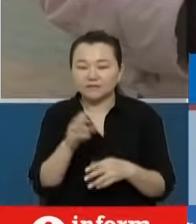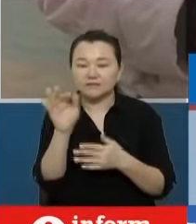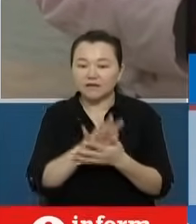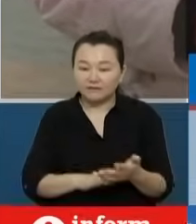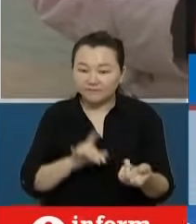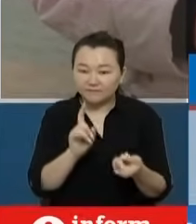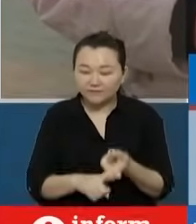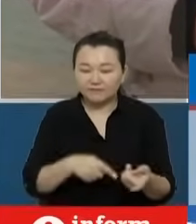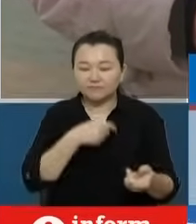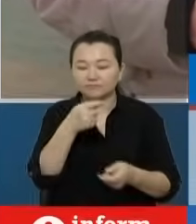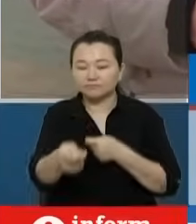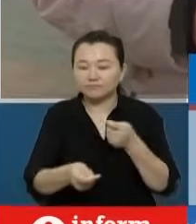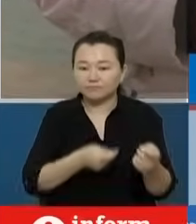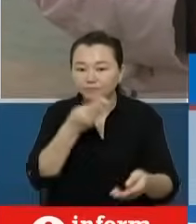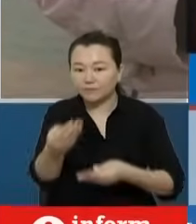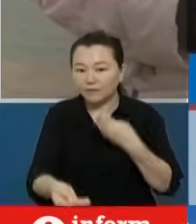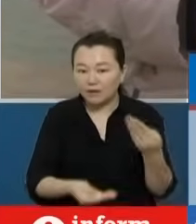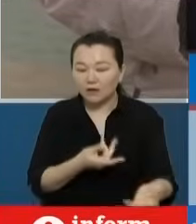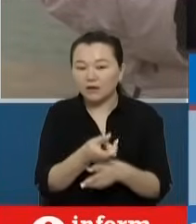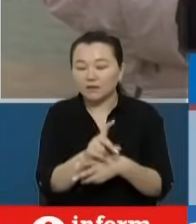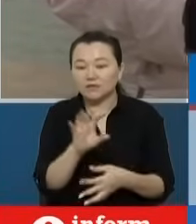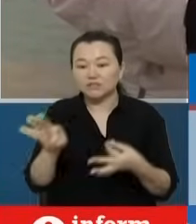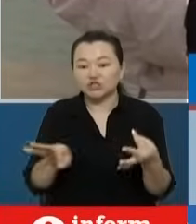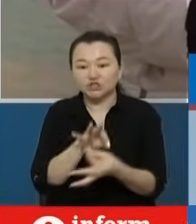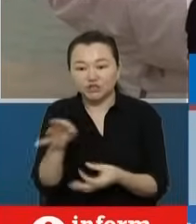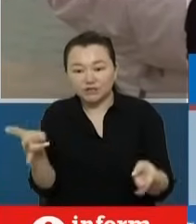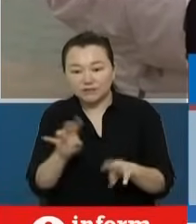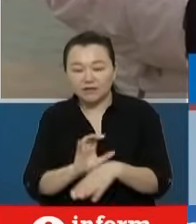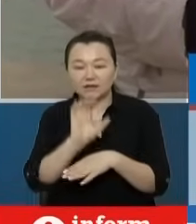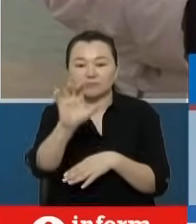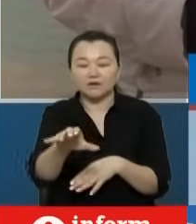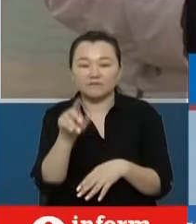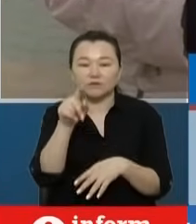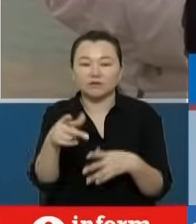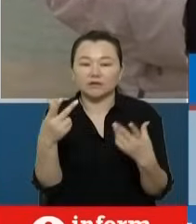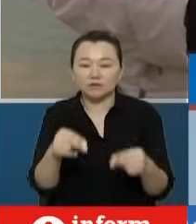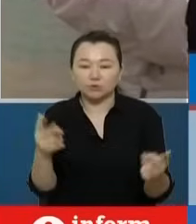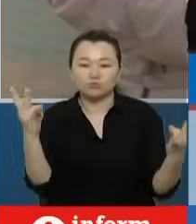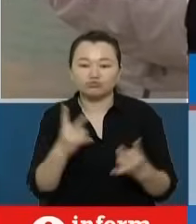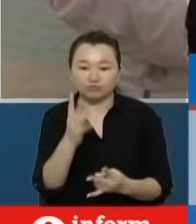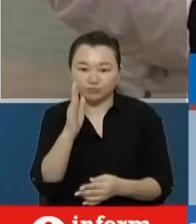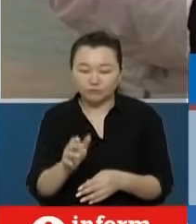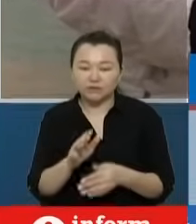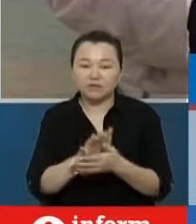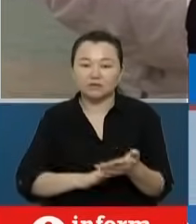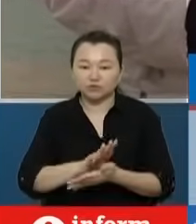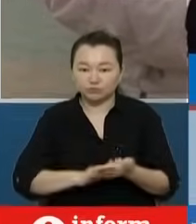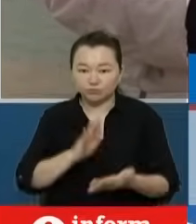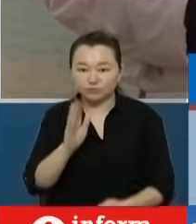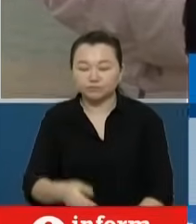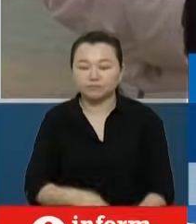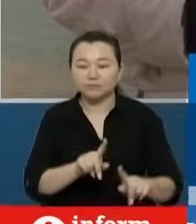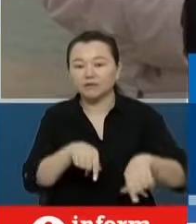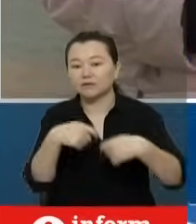от населения области. Если останутся излишки, их отправят туда, где это необходимо. Екатерина Белоусова,